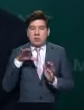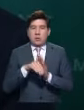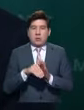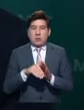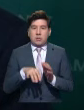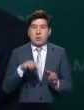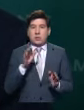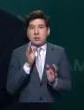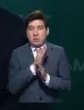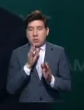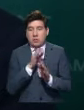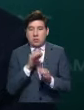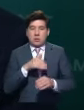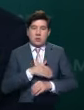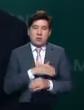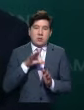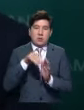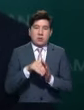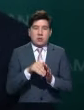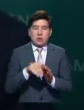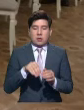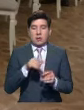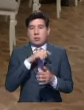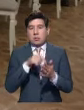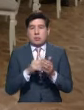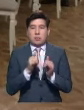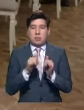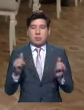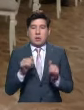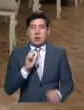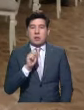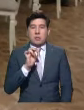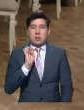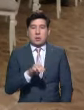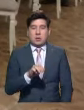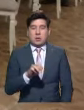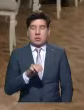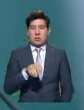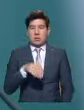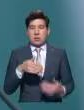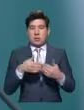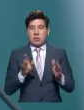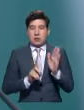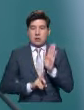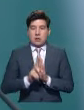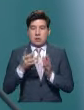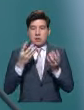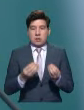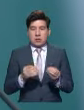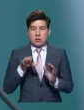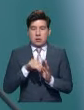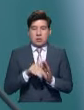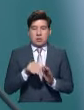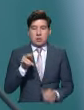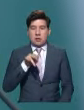себеппен халық осы сұрақты бойынша көбінесе сұрайды. Аманаттықтардың айтуынша, ашық есік күні атқарушы органдар мен